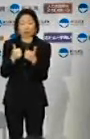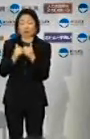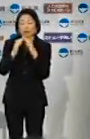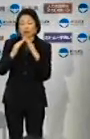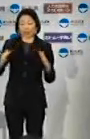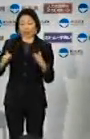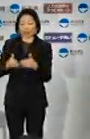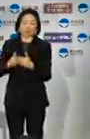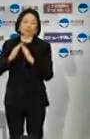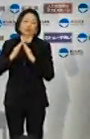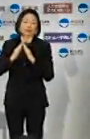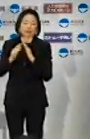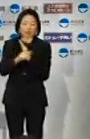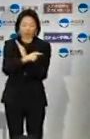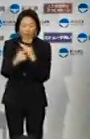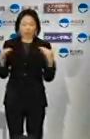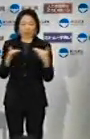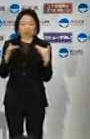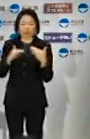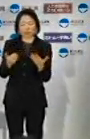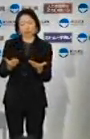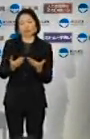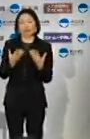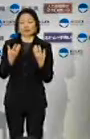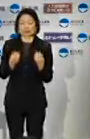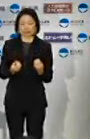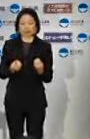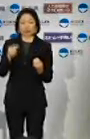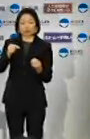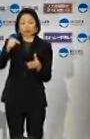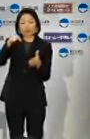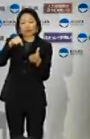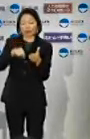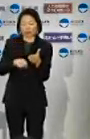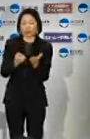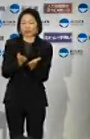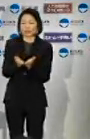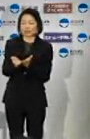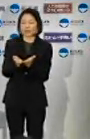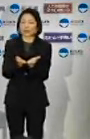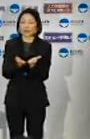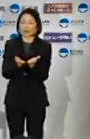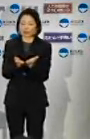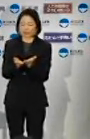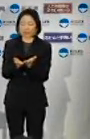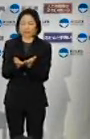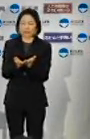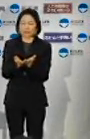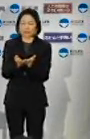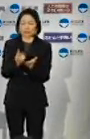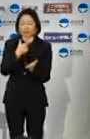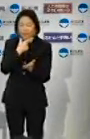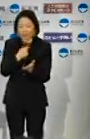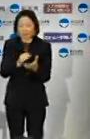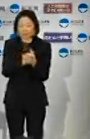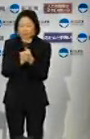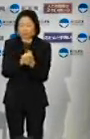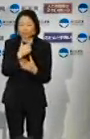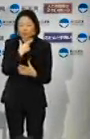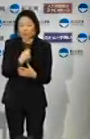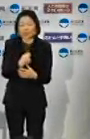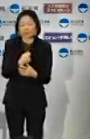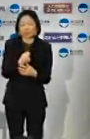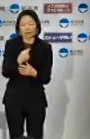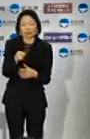幅広い議論をしていただきました。でその中で、その新潟に大変な愛着を持っている人は大変多いんですけれども